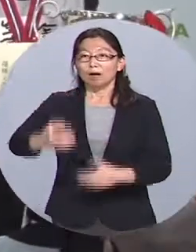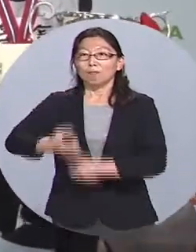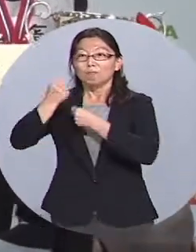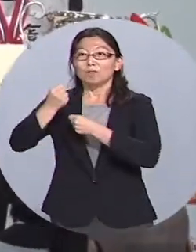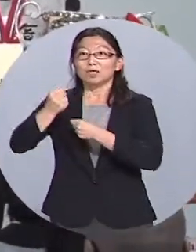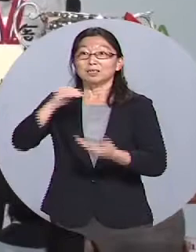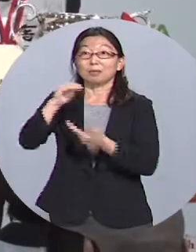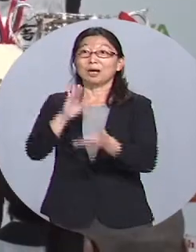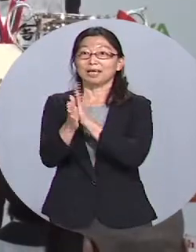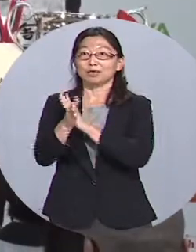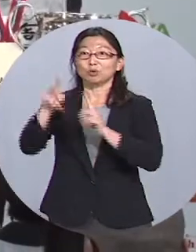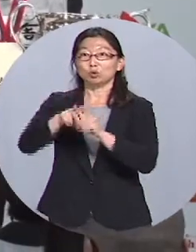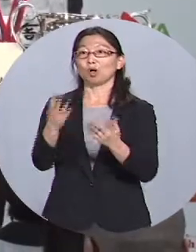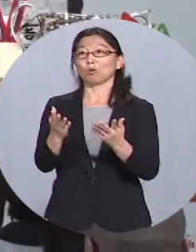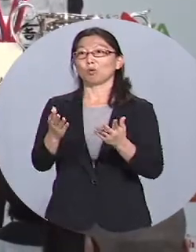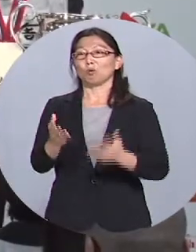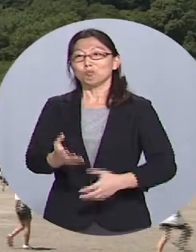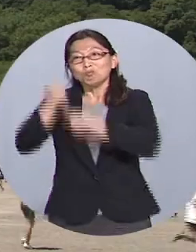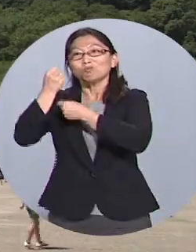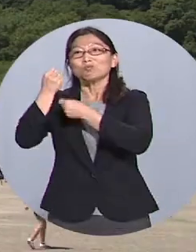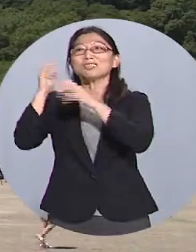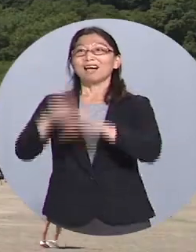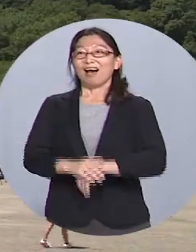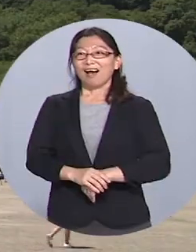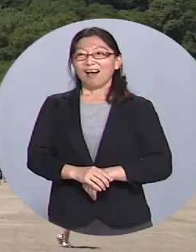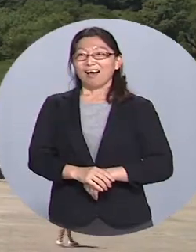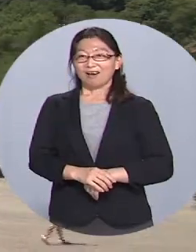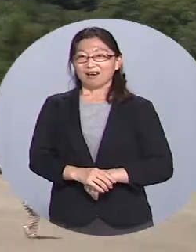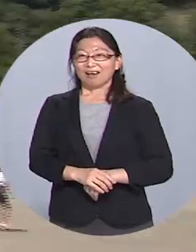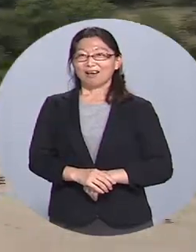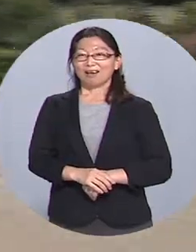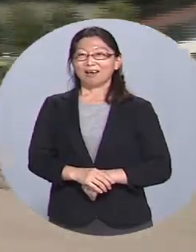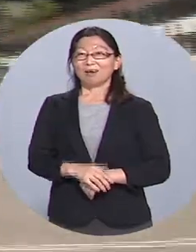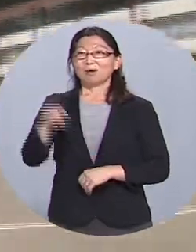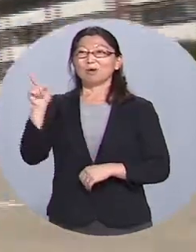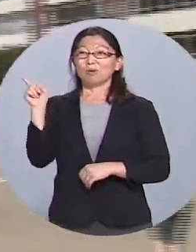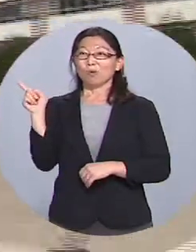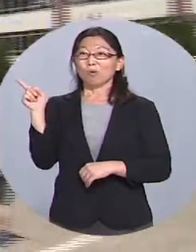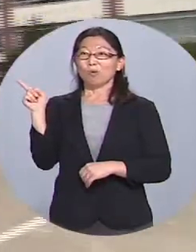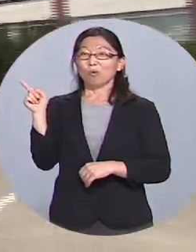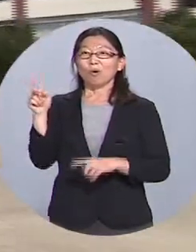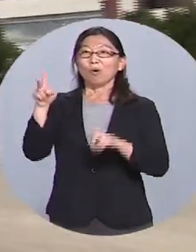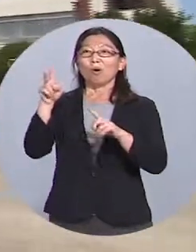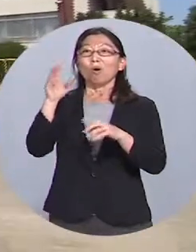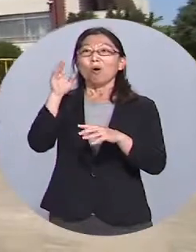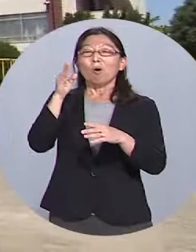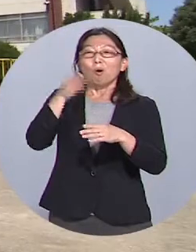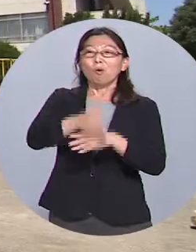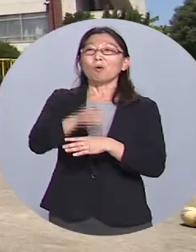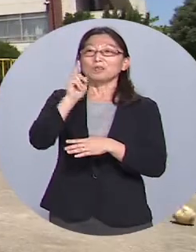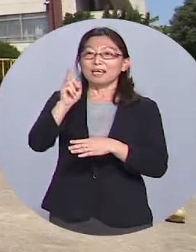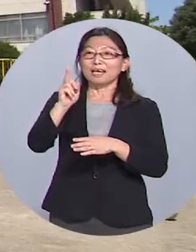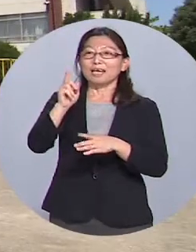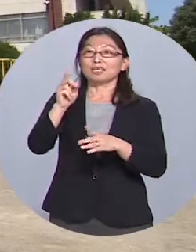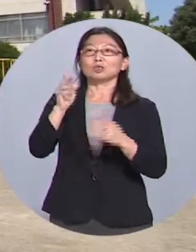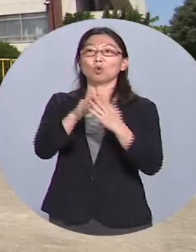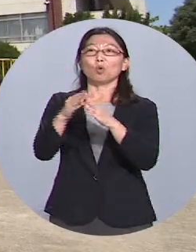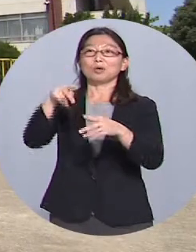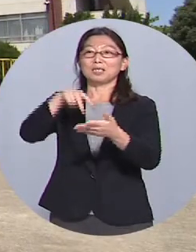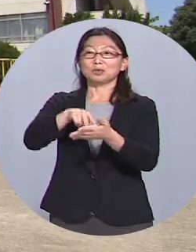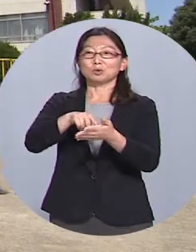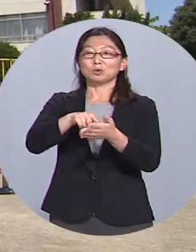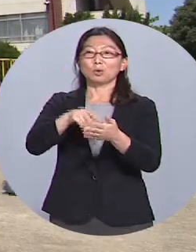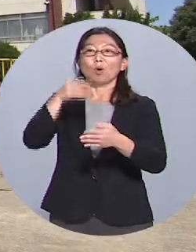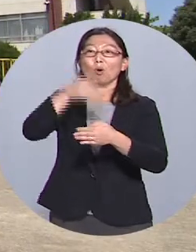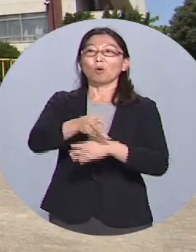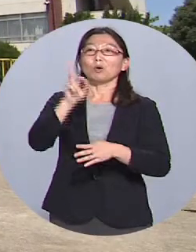校が優勝しました。 すごい すごい。 その優勝校がこちら、小瀬町立小瀬小学校。豊かな自然に